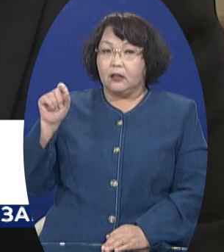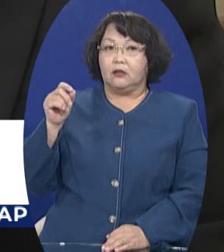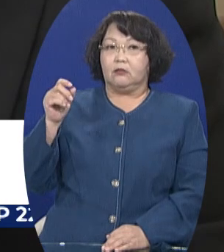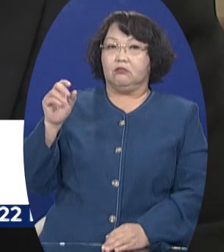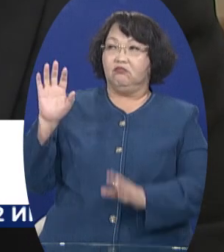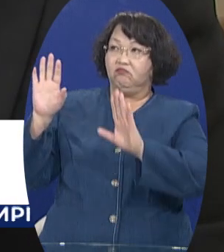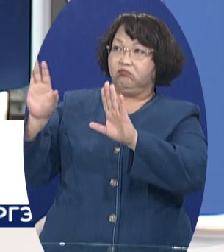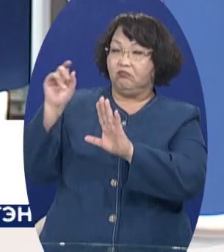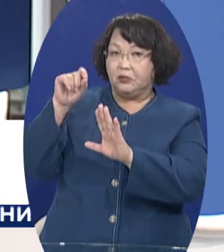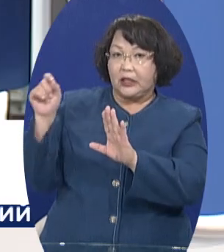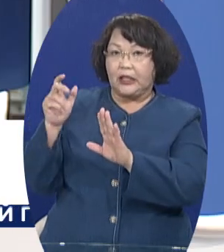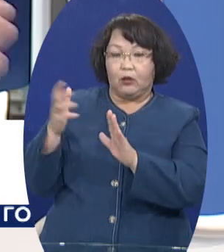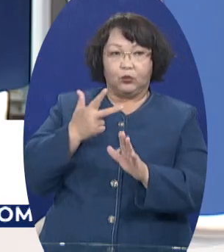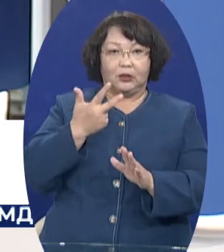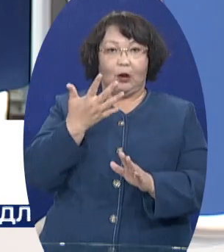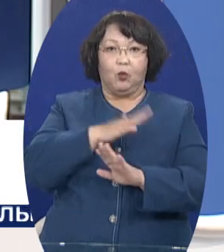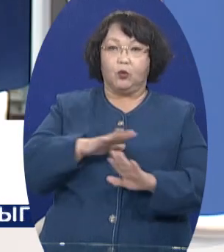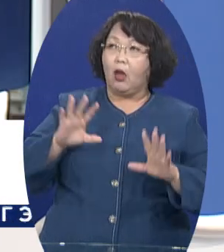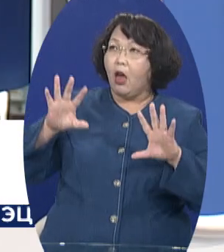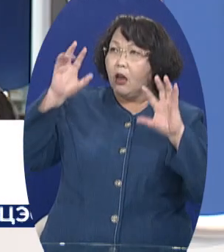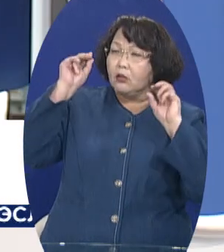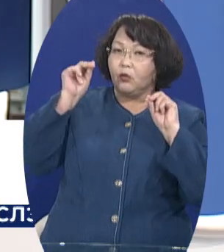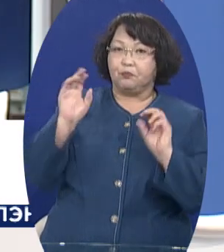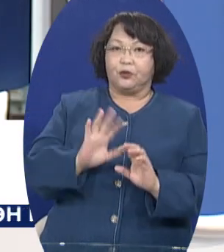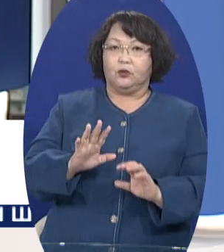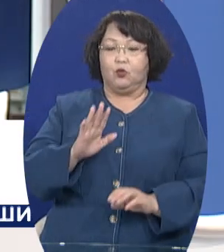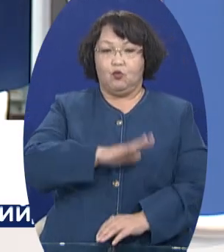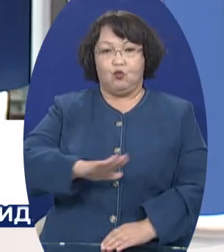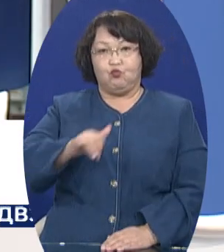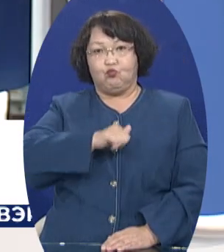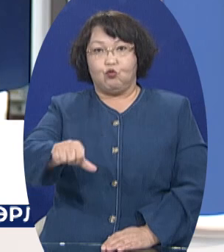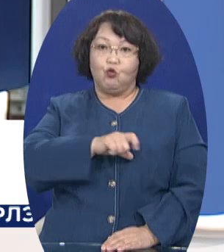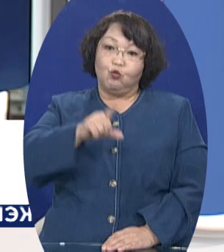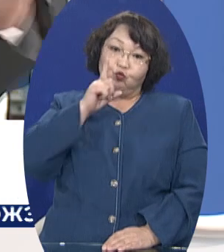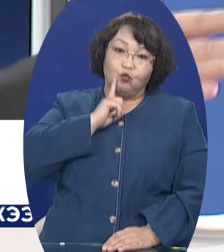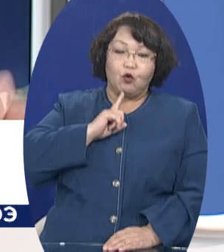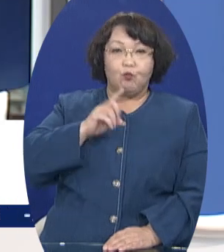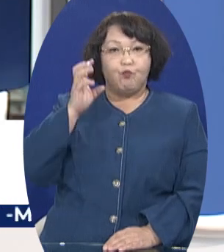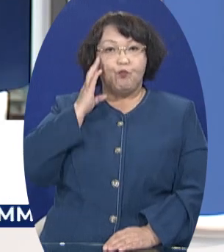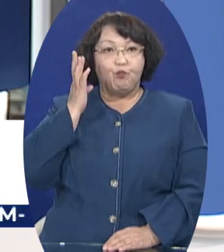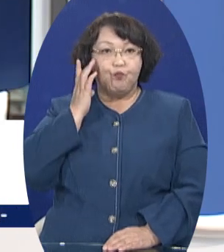ангид байгаа 35 хүүхэд сурах биш хүүхэд бүр өөрийнхөө төвшин бүрээр одоо төвшингээ ахиулаад явчих ийм